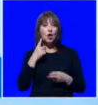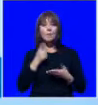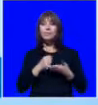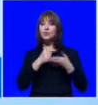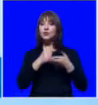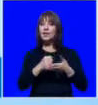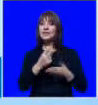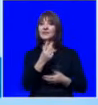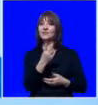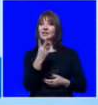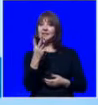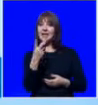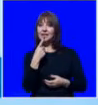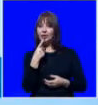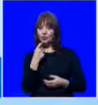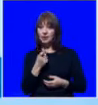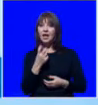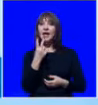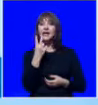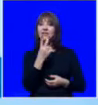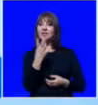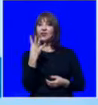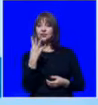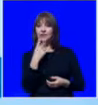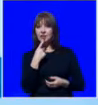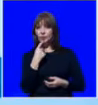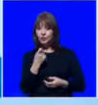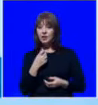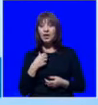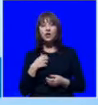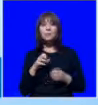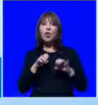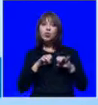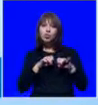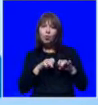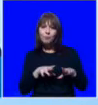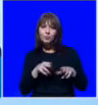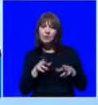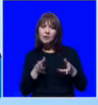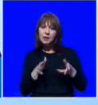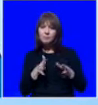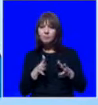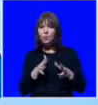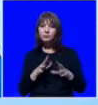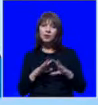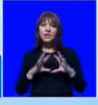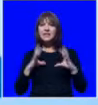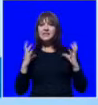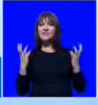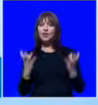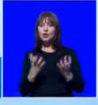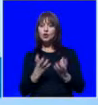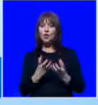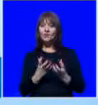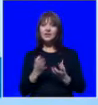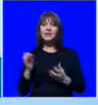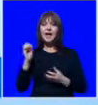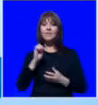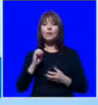за 23-та година, и бюджета за 24-та година има допустимия по световните и европейски